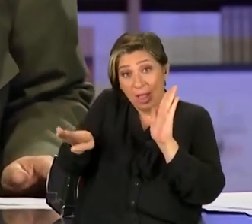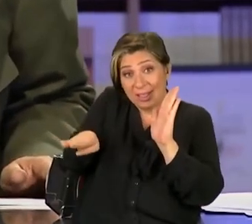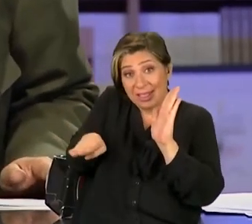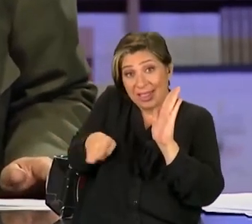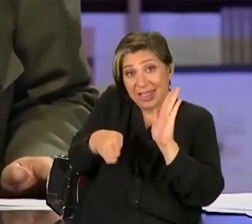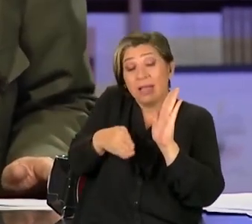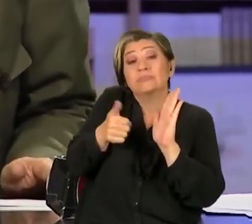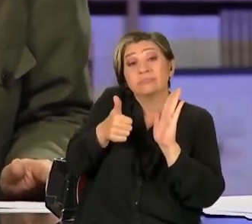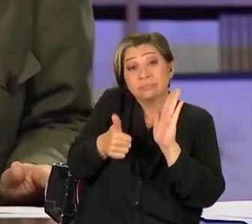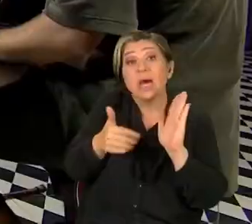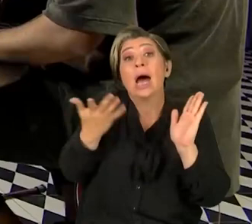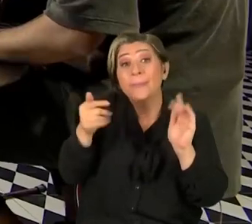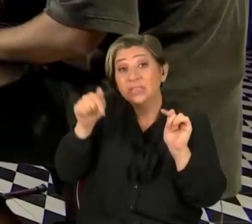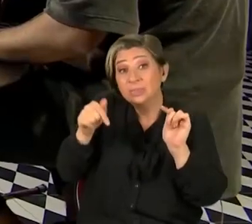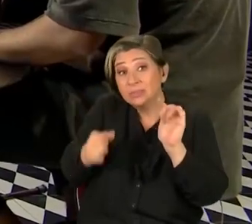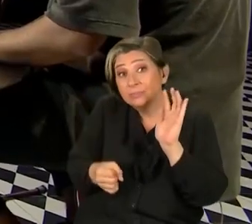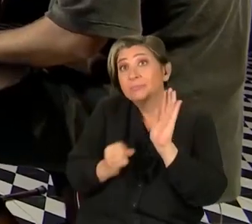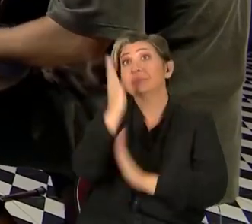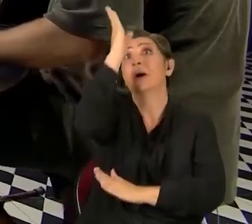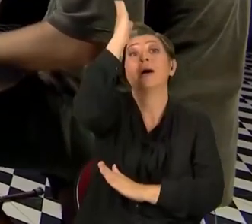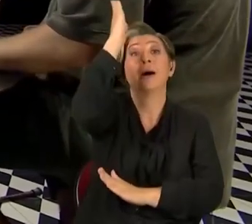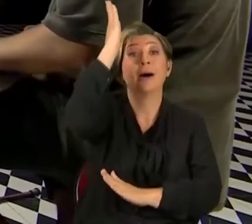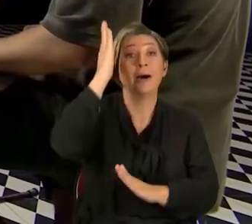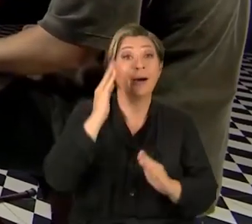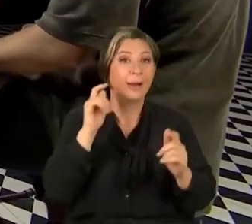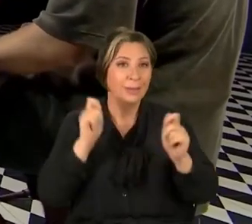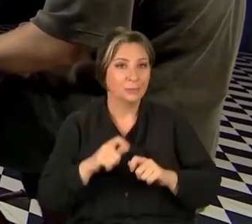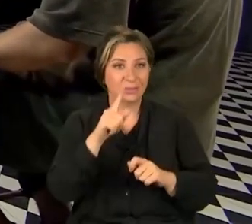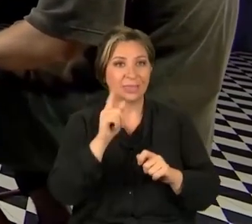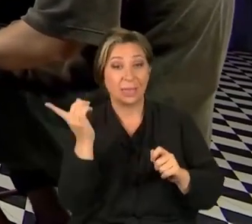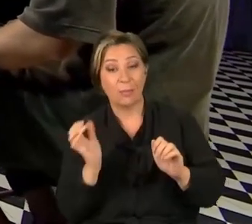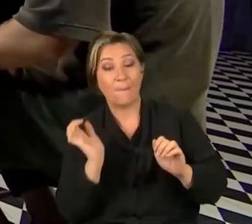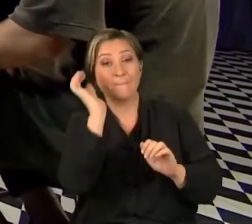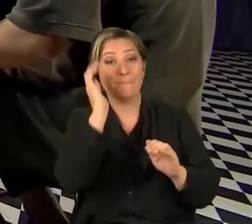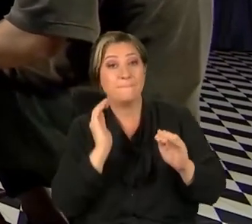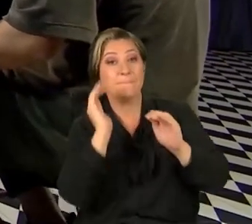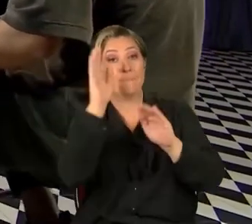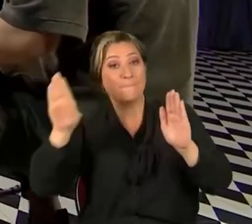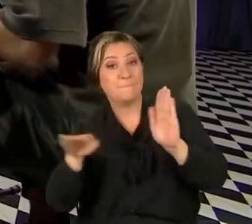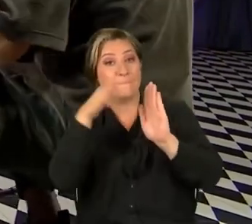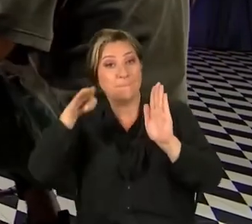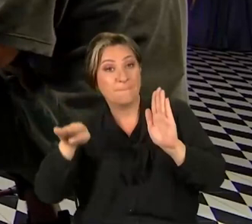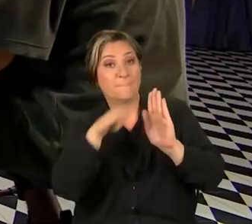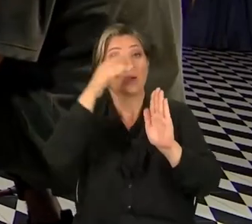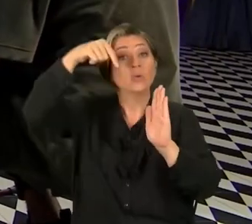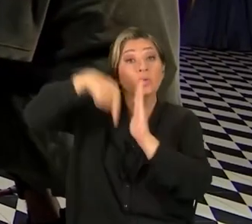okey Ama şimdi artık bunların altlarından çakmaya başladınız da dalgayı